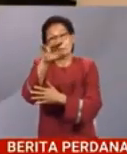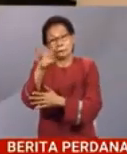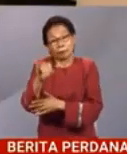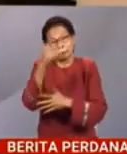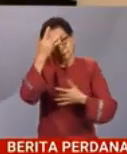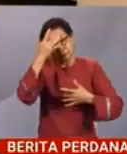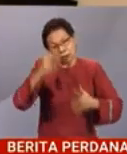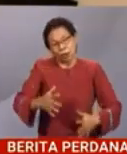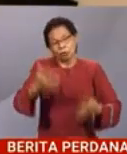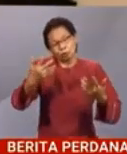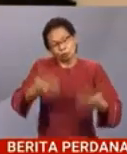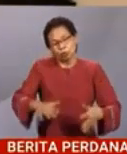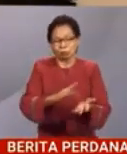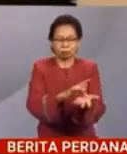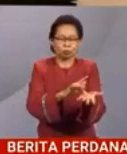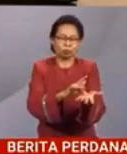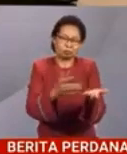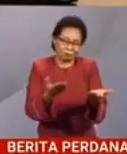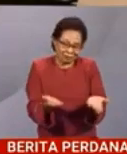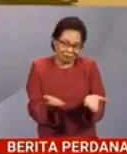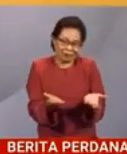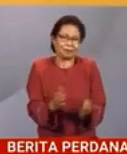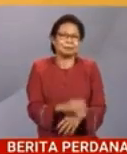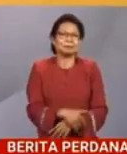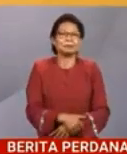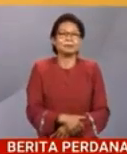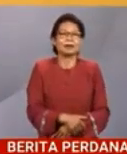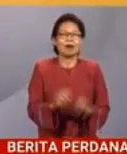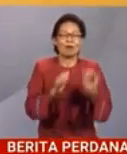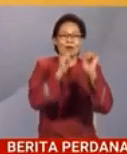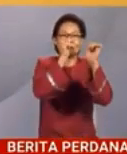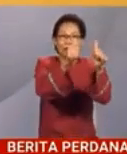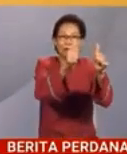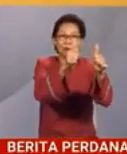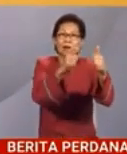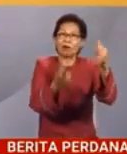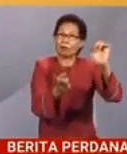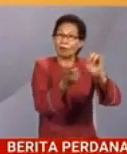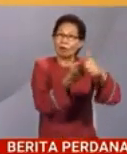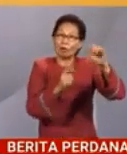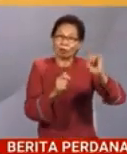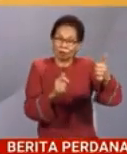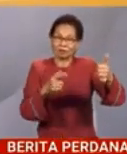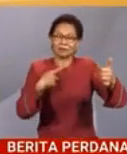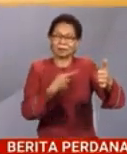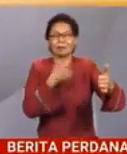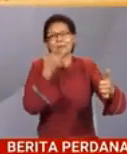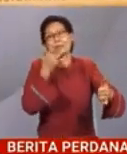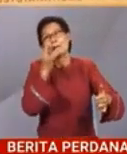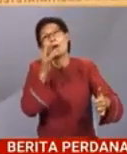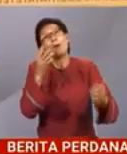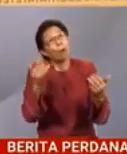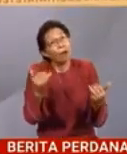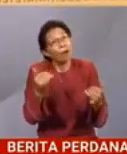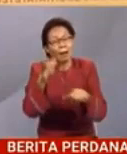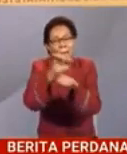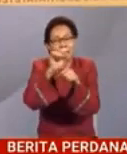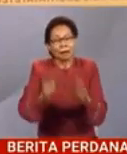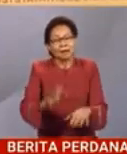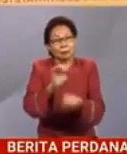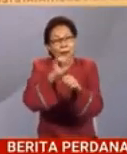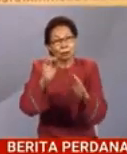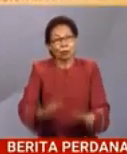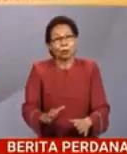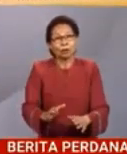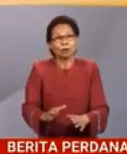536 pesakit telah dirawat di sini. Pertama sekali, kami memang amat bertuah kerana petugas-petugas yang